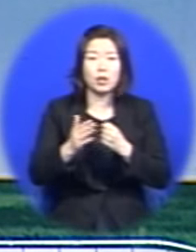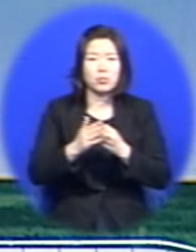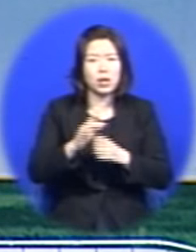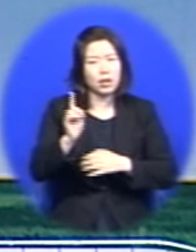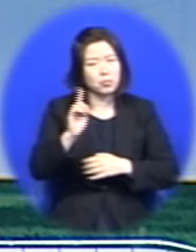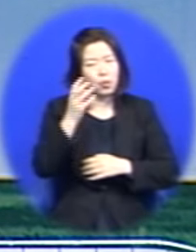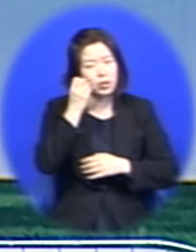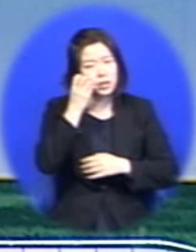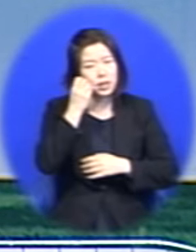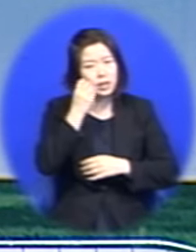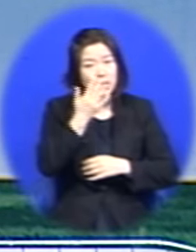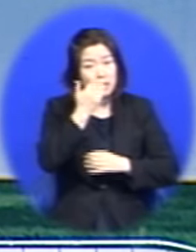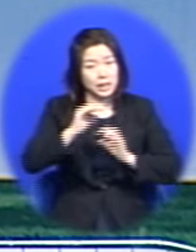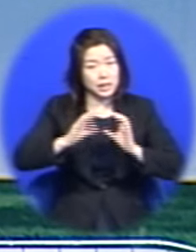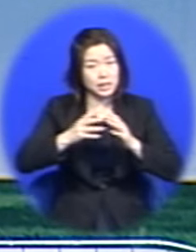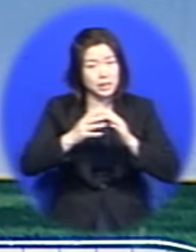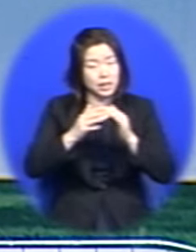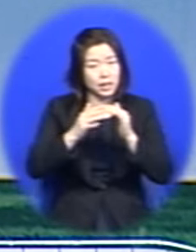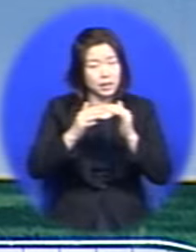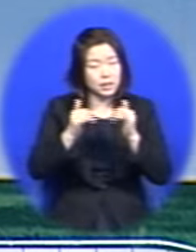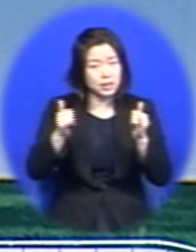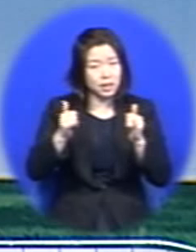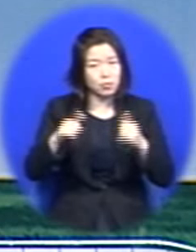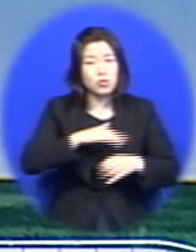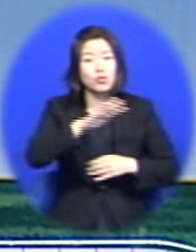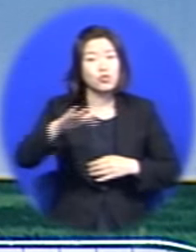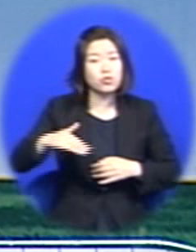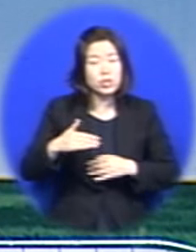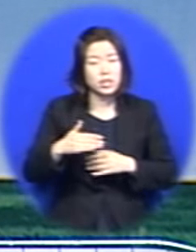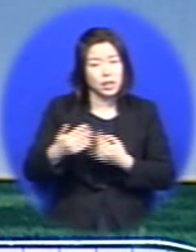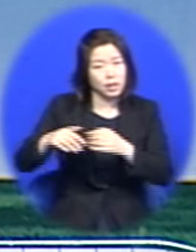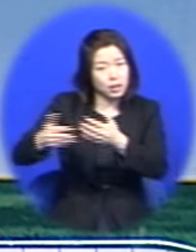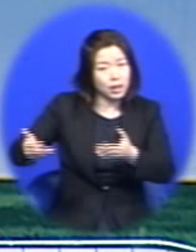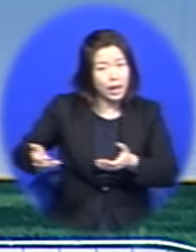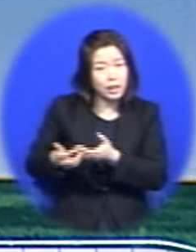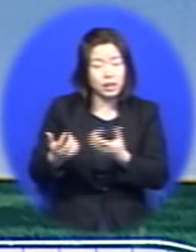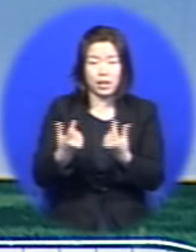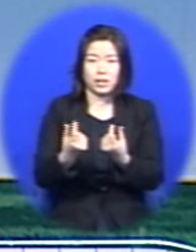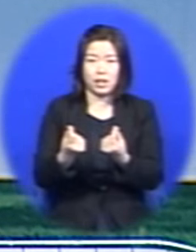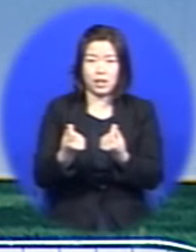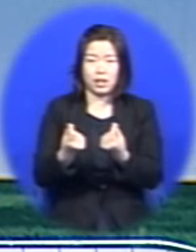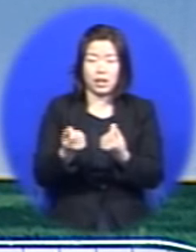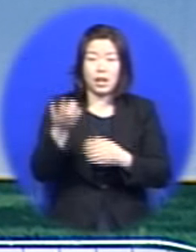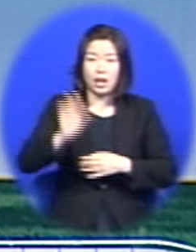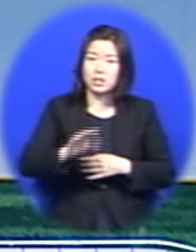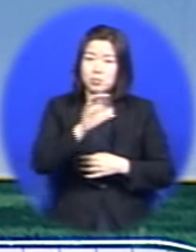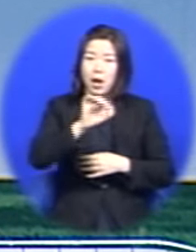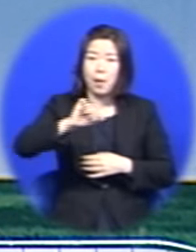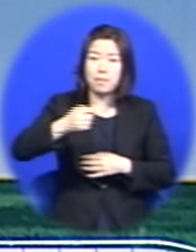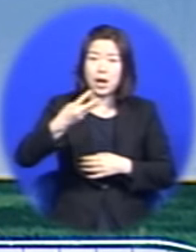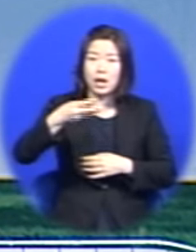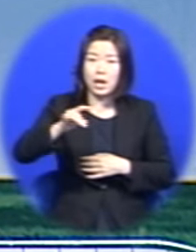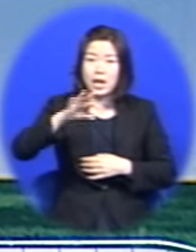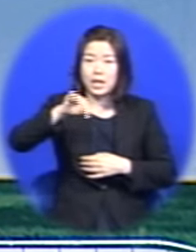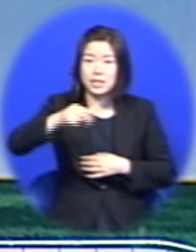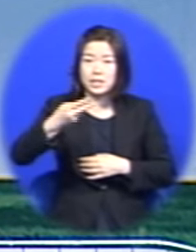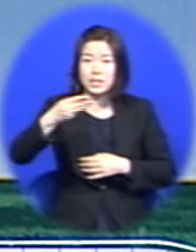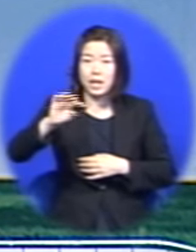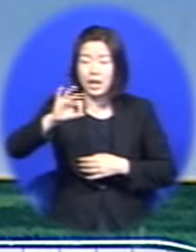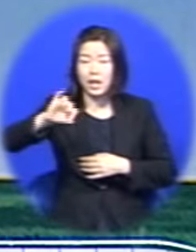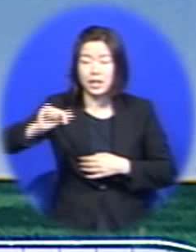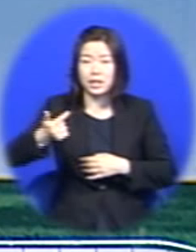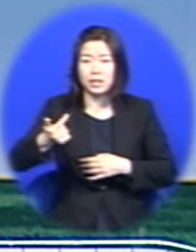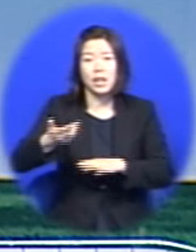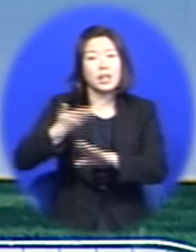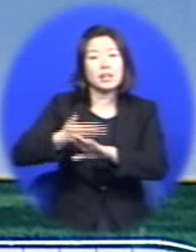왠지 이스라엘은 우리 편 같아요. 특히 우리 기독교인에게. 팔레스타인은 남의 편 같아요. 그런